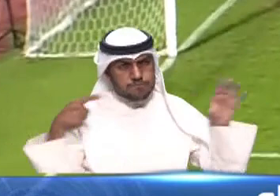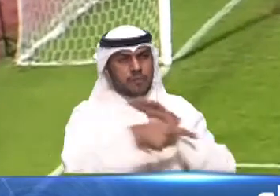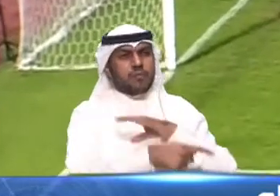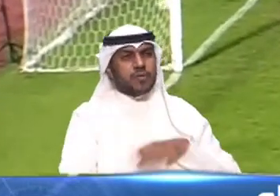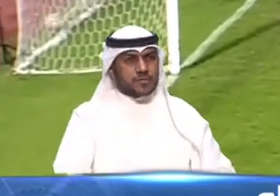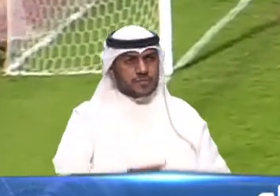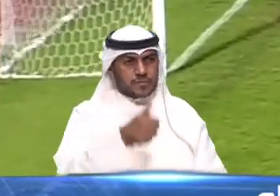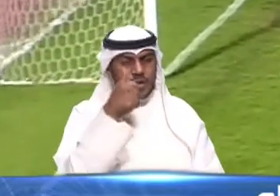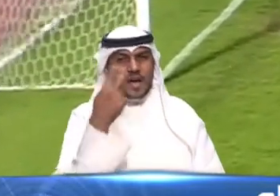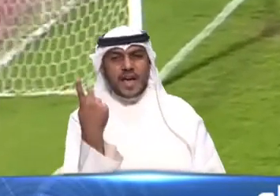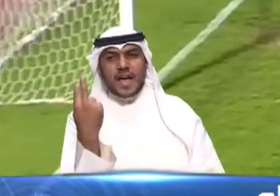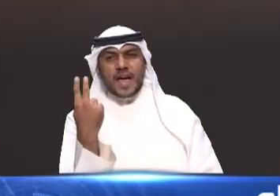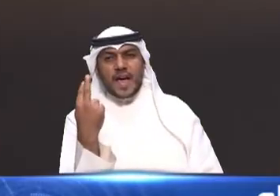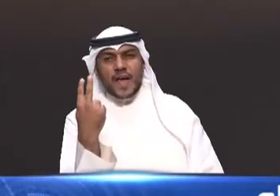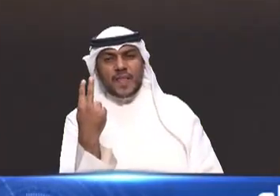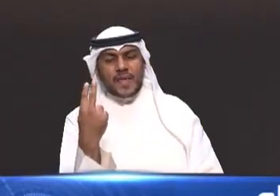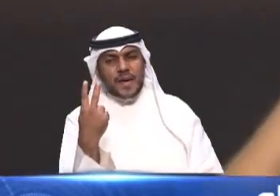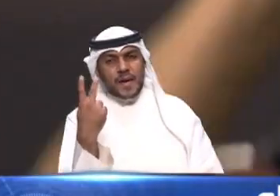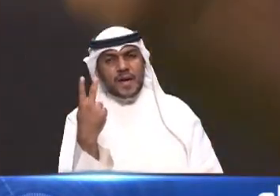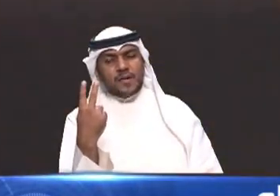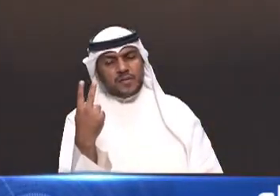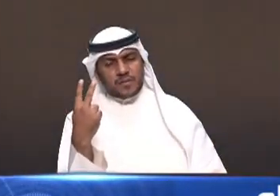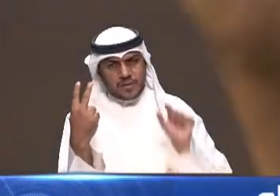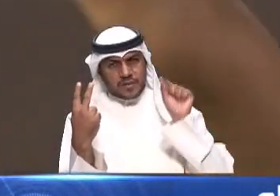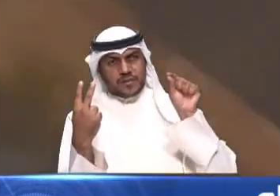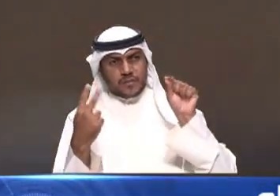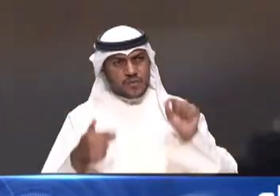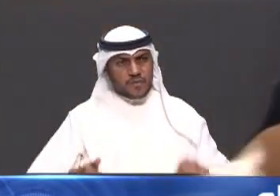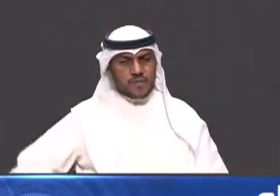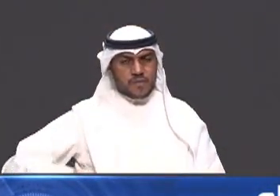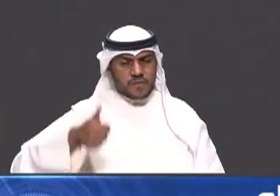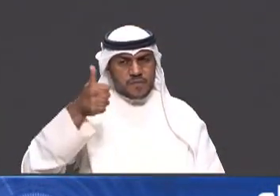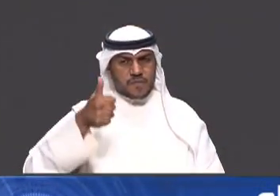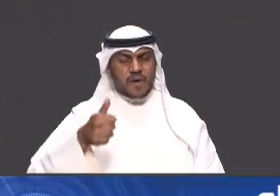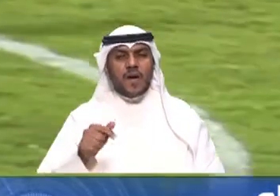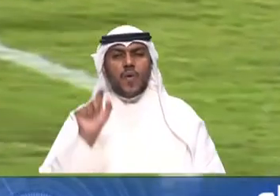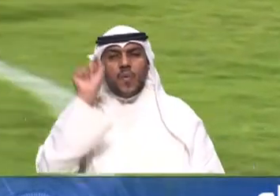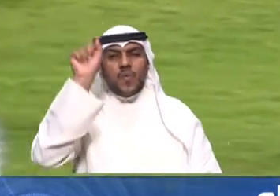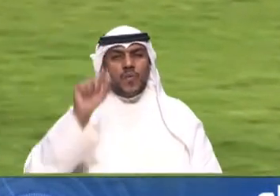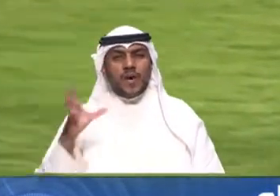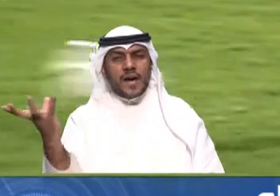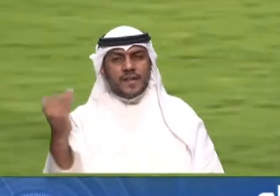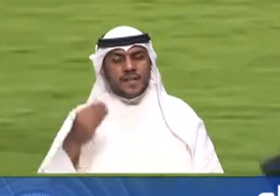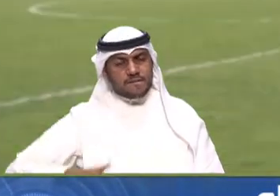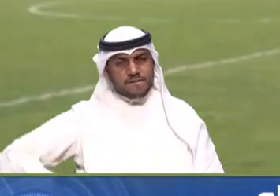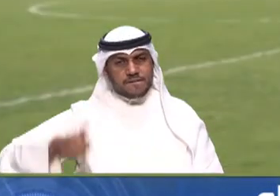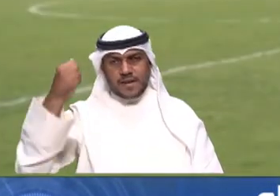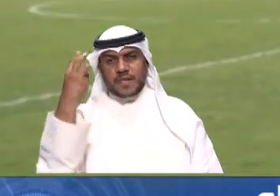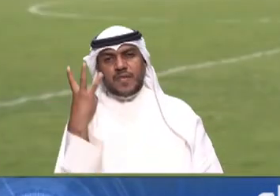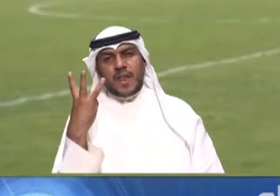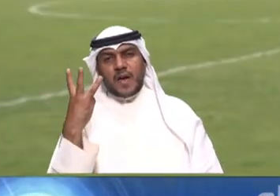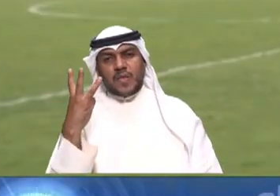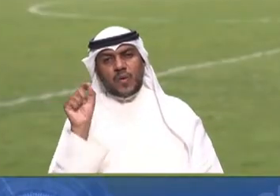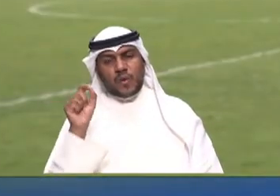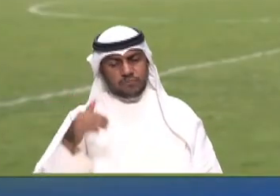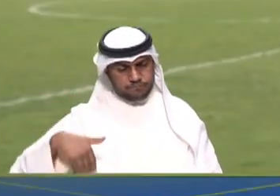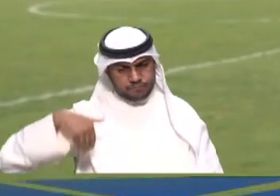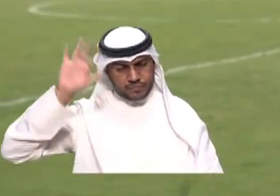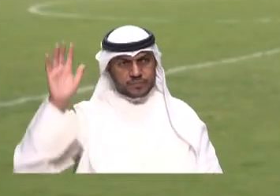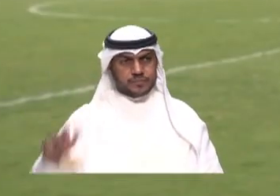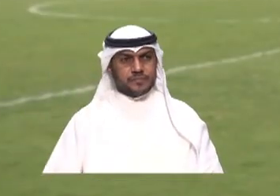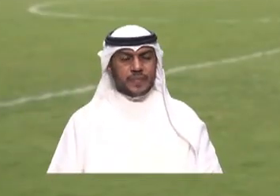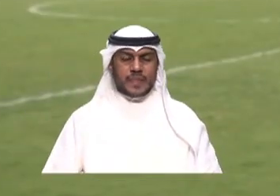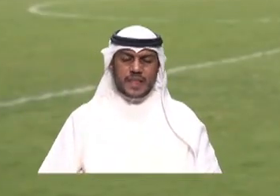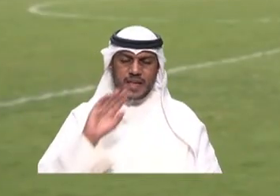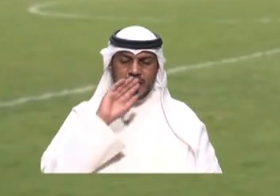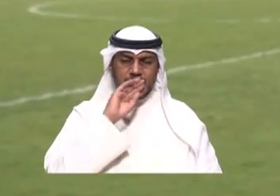هدفين نظيفين كانا كافيين لمنح النقاط 3 للعميد الكويتاوي. والله الحمد اليوم قدرنا ناخذ 3 نقاط بغض